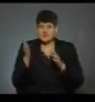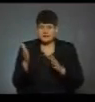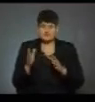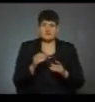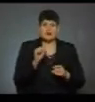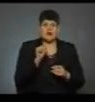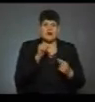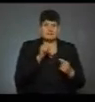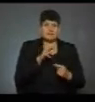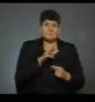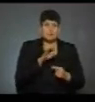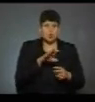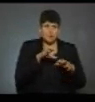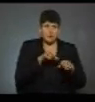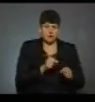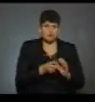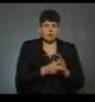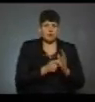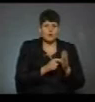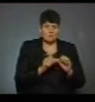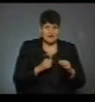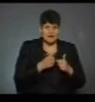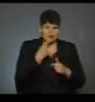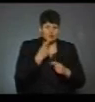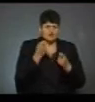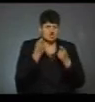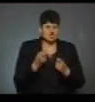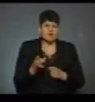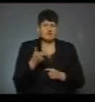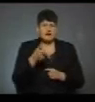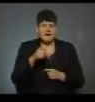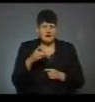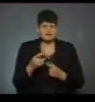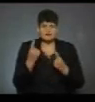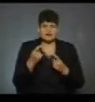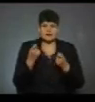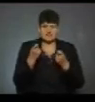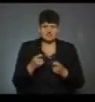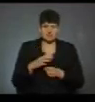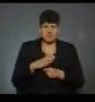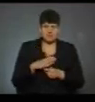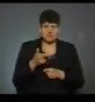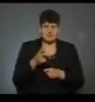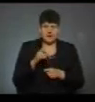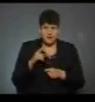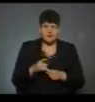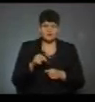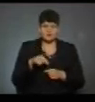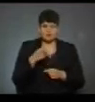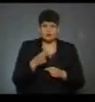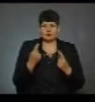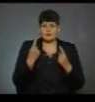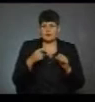антимонопольному комітеті аргументують, що якщо такий дешевий газ, суттєва знижка була на газ цього року, то, власне, власне,